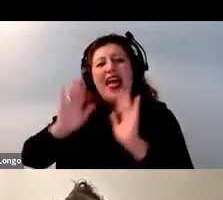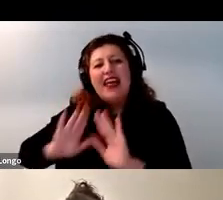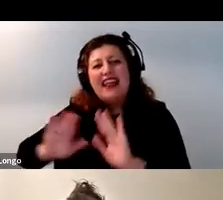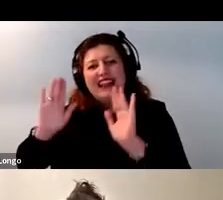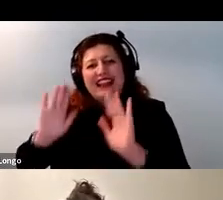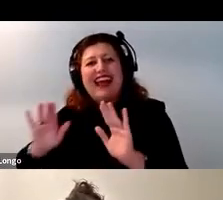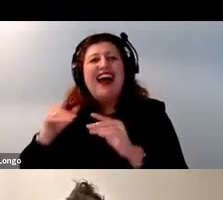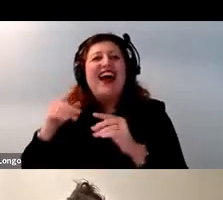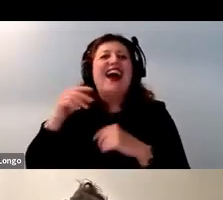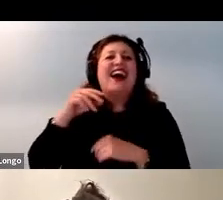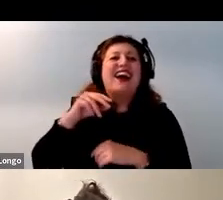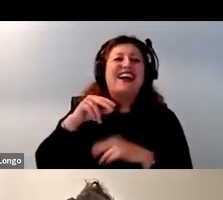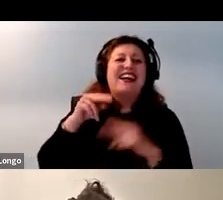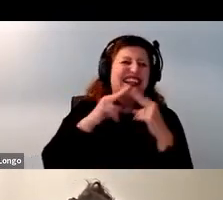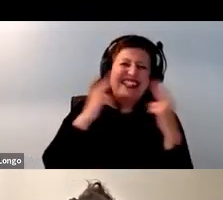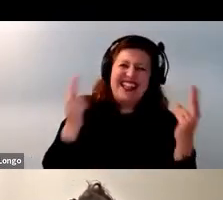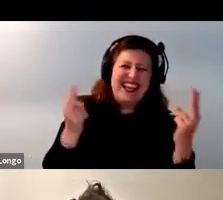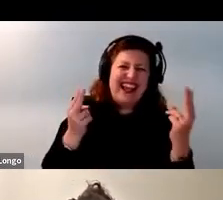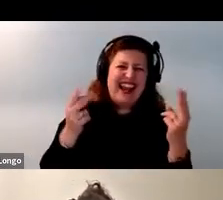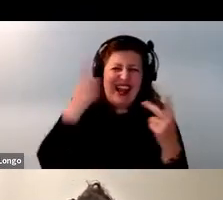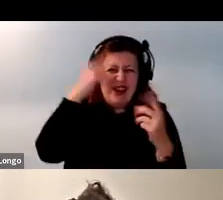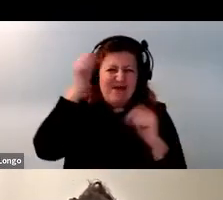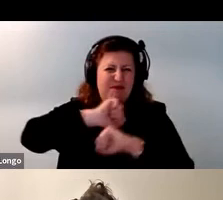Serena sta impazzendo.